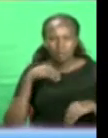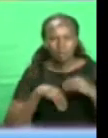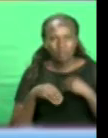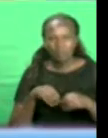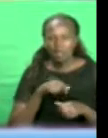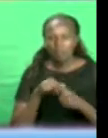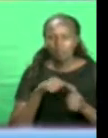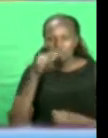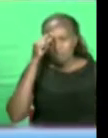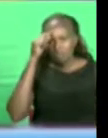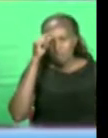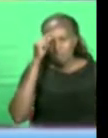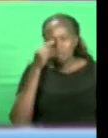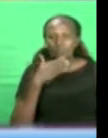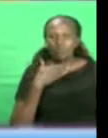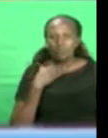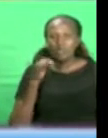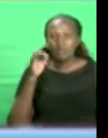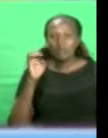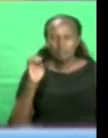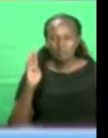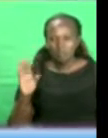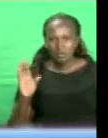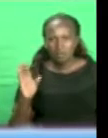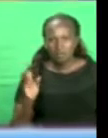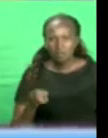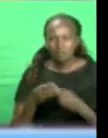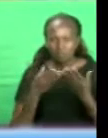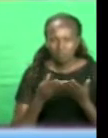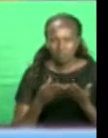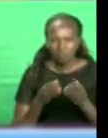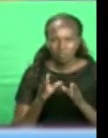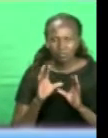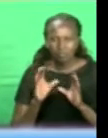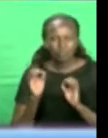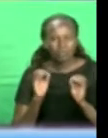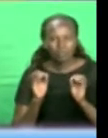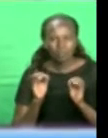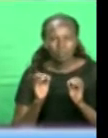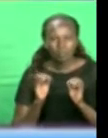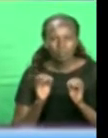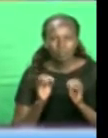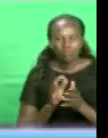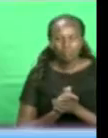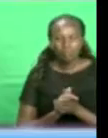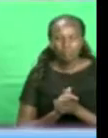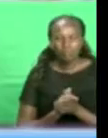umma. Na wameitaka tume ya IBC kutomuidhinisha Oparanya kabla hajafika mbele ya kamati hiyo ya seneti.